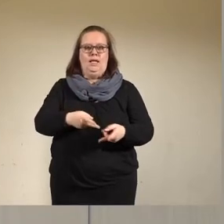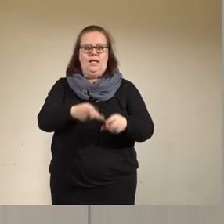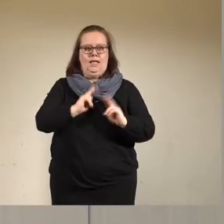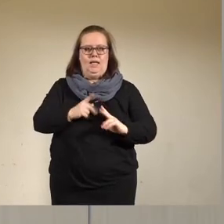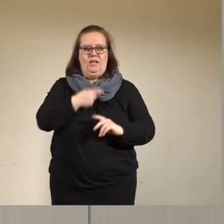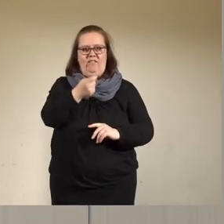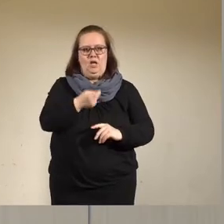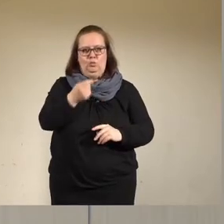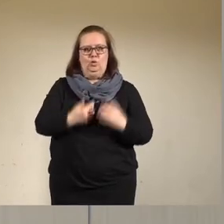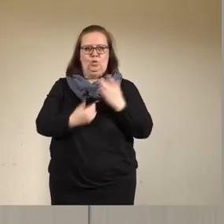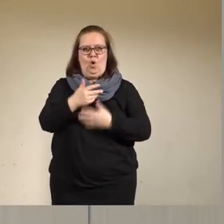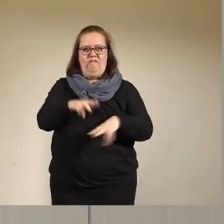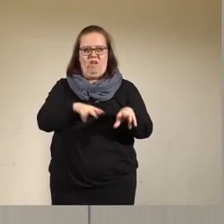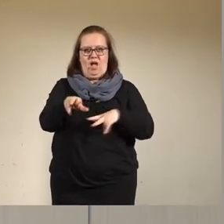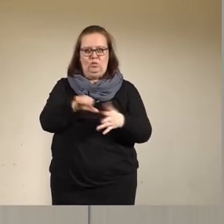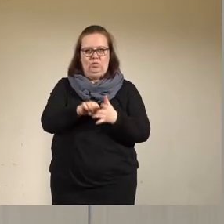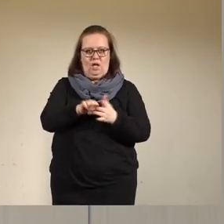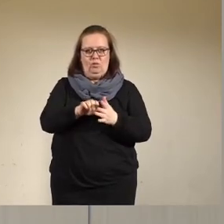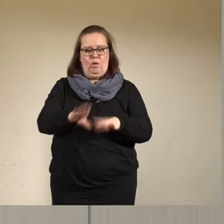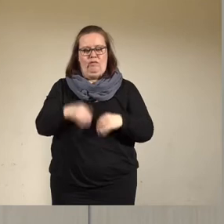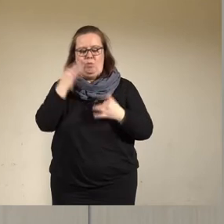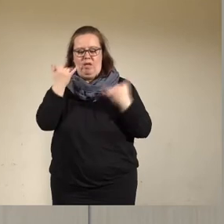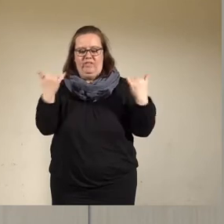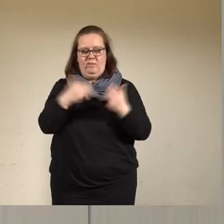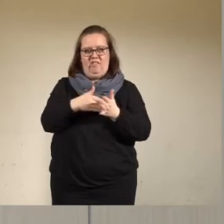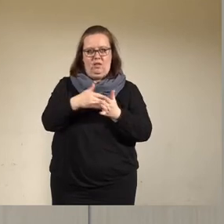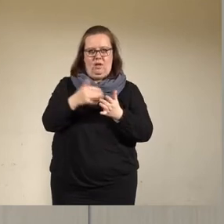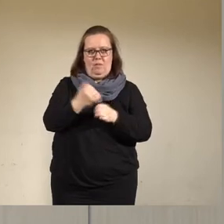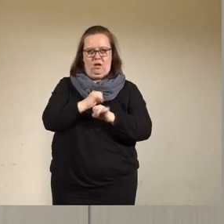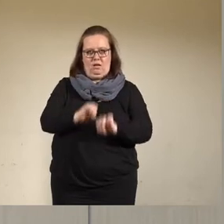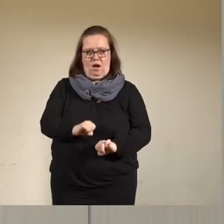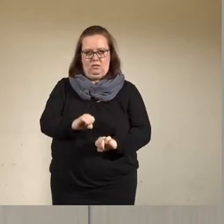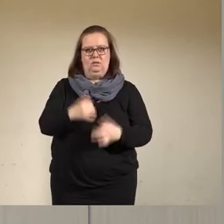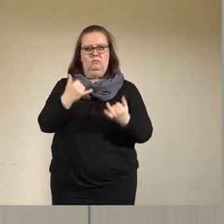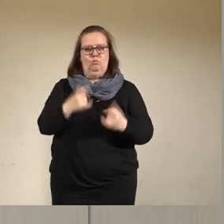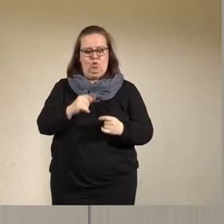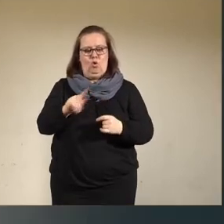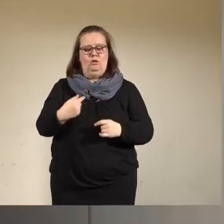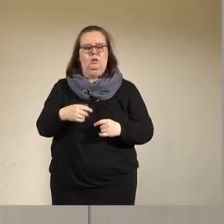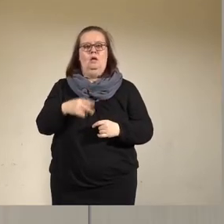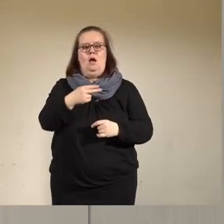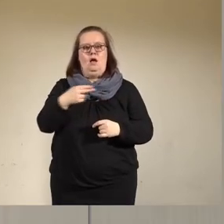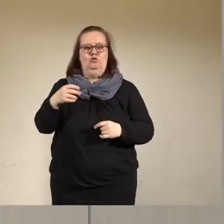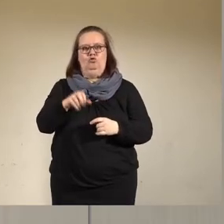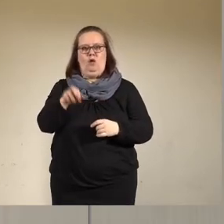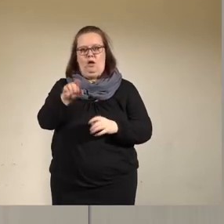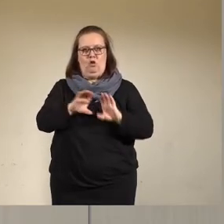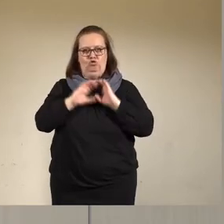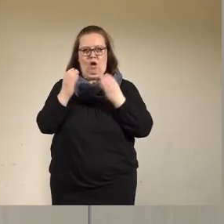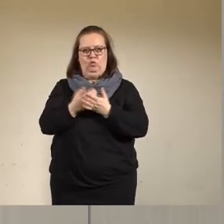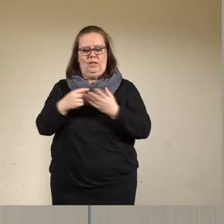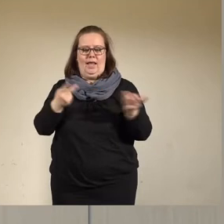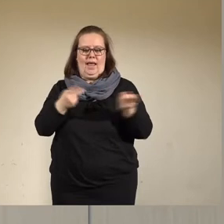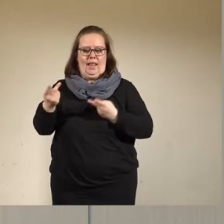neuen Verwaltungszentrums regte zu neuen Überlegungen an. So wird nun die Fertigstellung des Heinz-Steyer-Stadions ähnlich